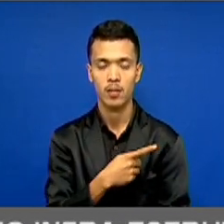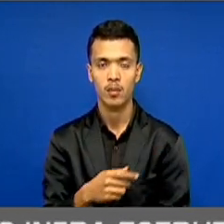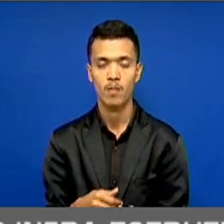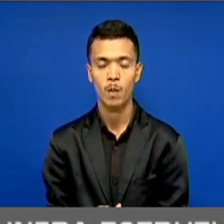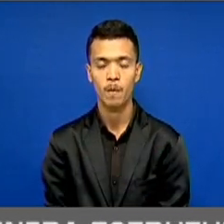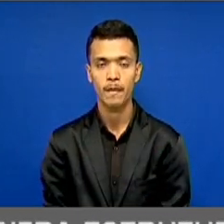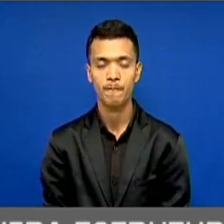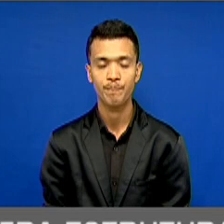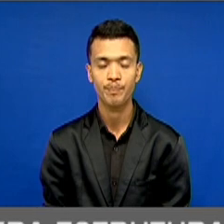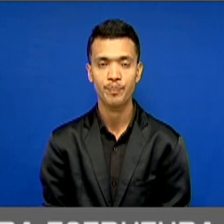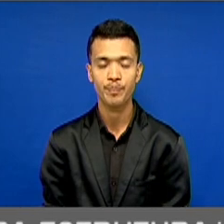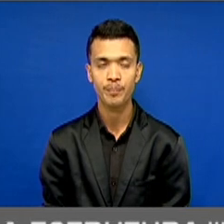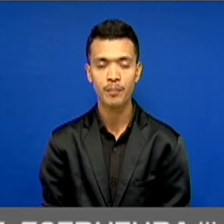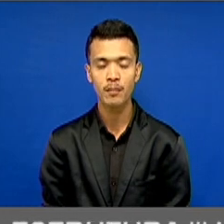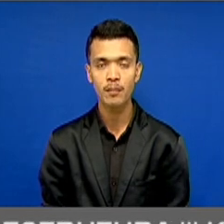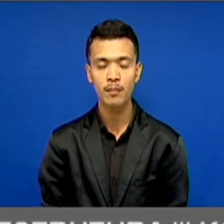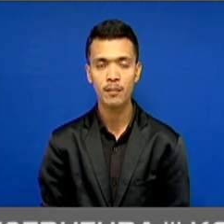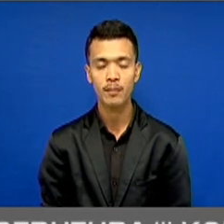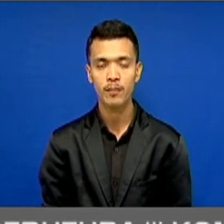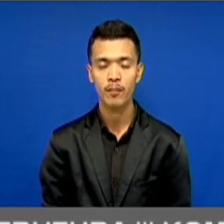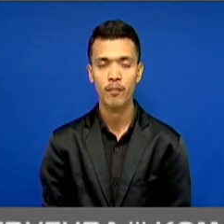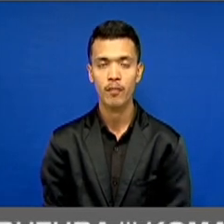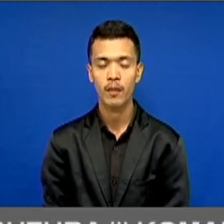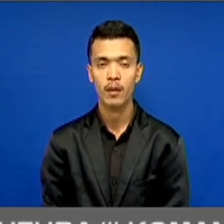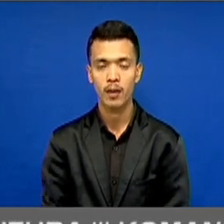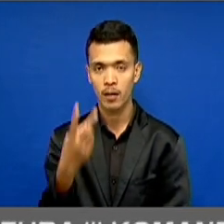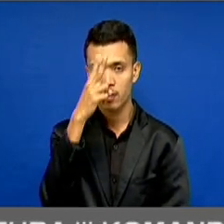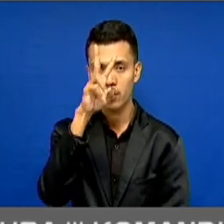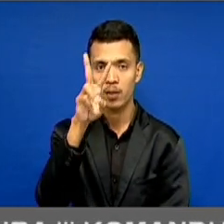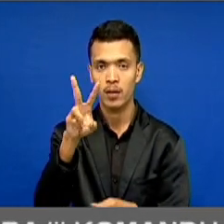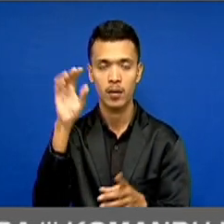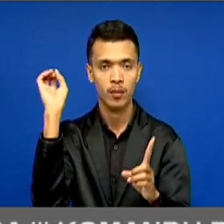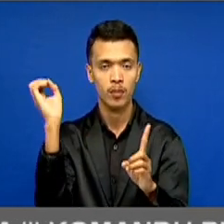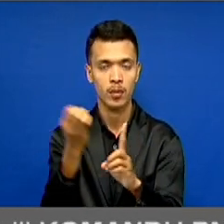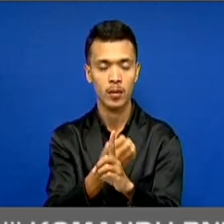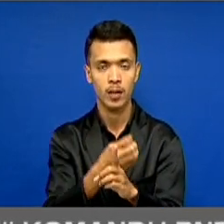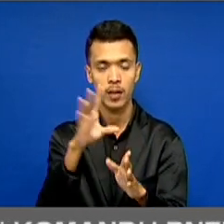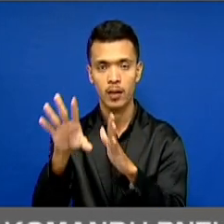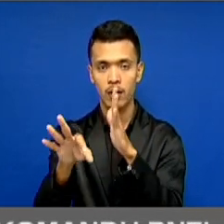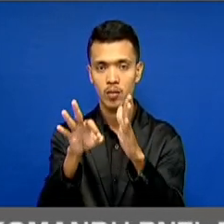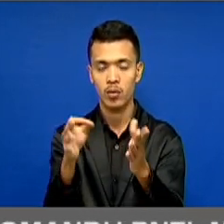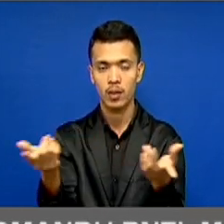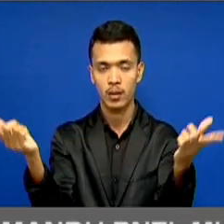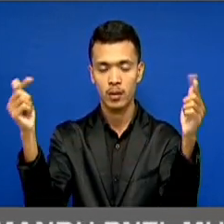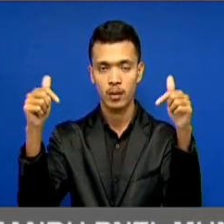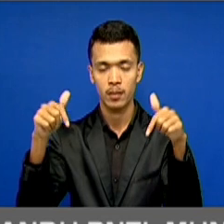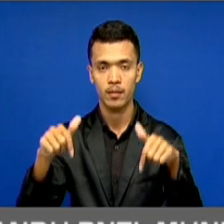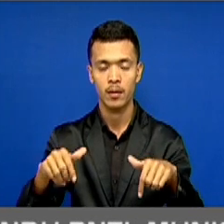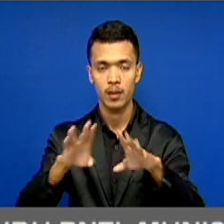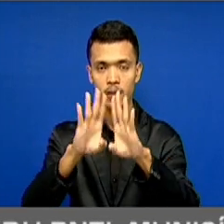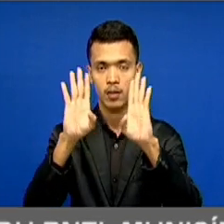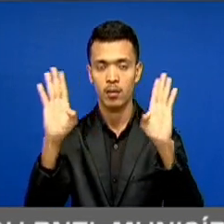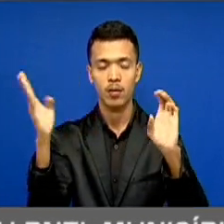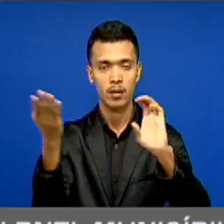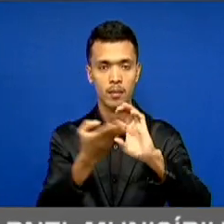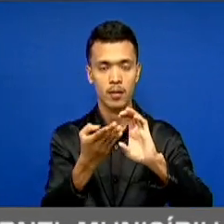organ fiskalis, organ legislatif ni yang atau dihare yang kata oportunidad di sekar siratu heta siramai loke bangku